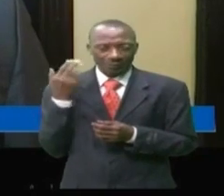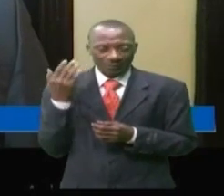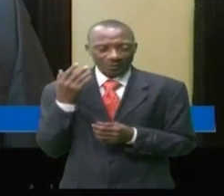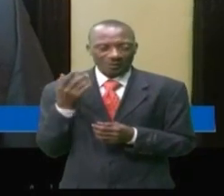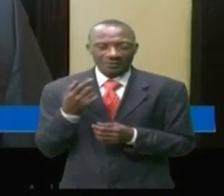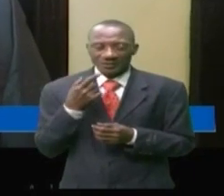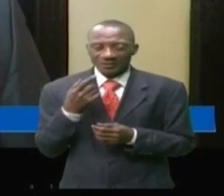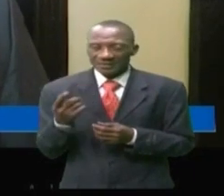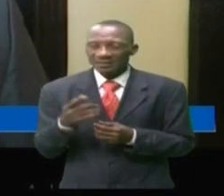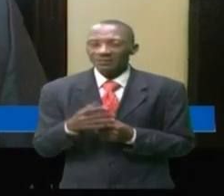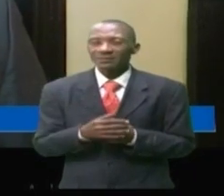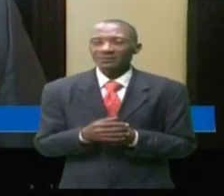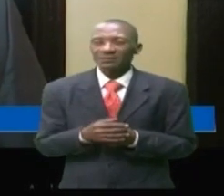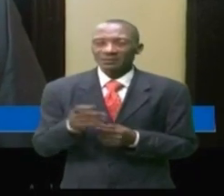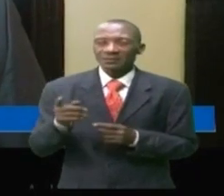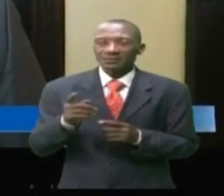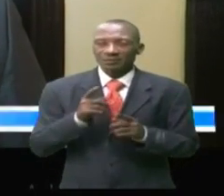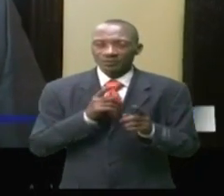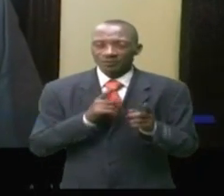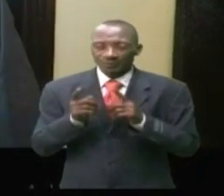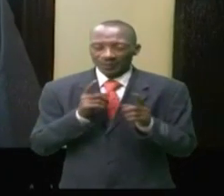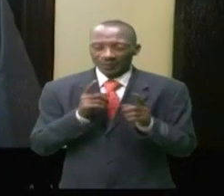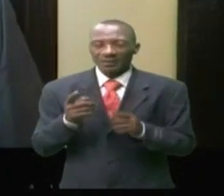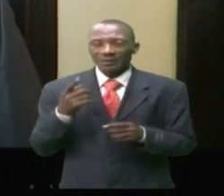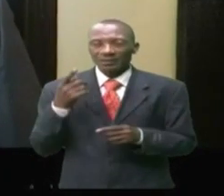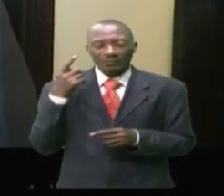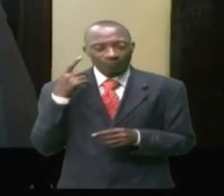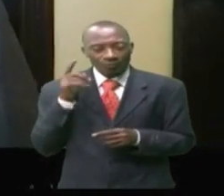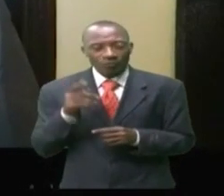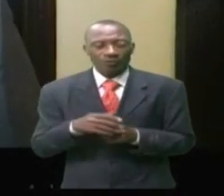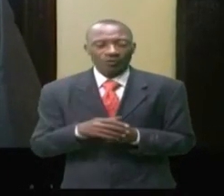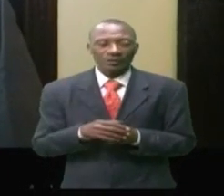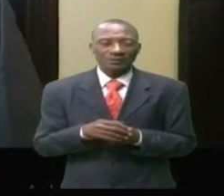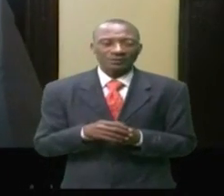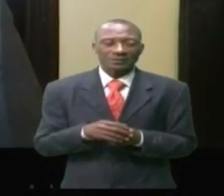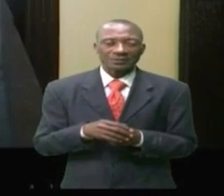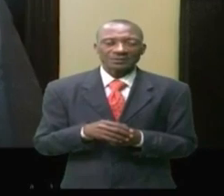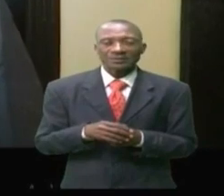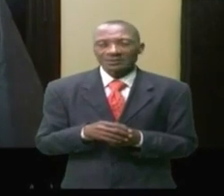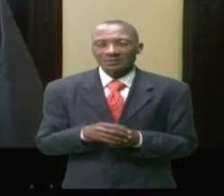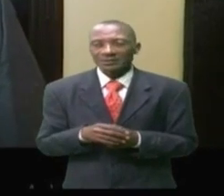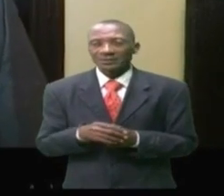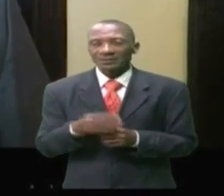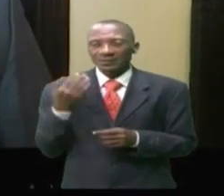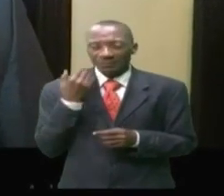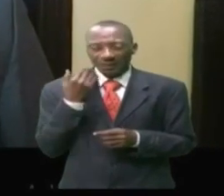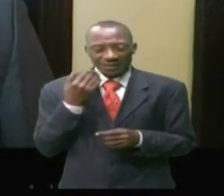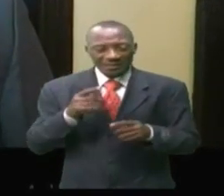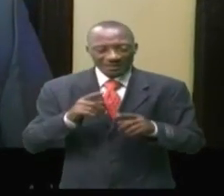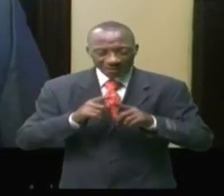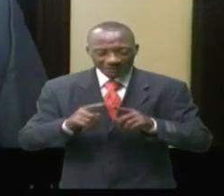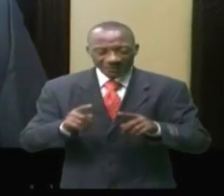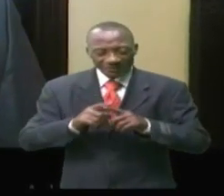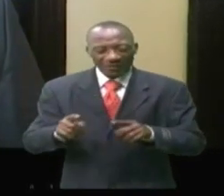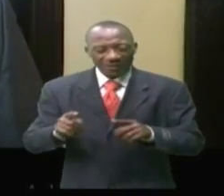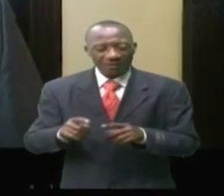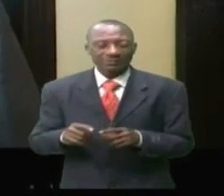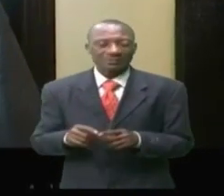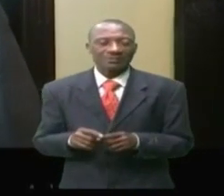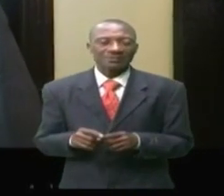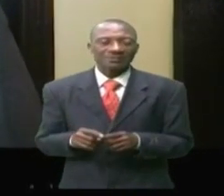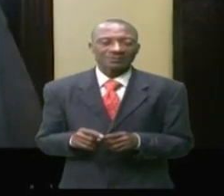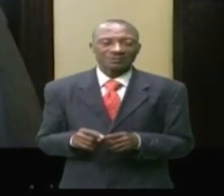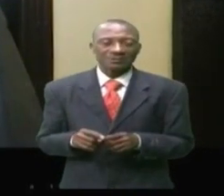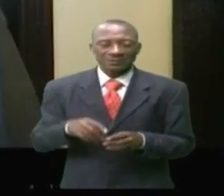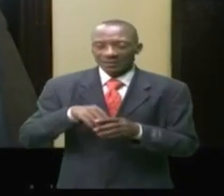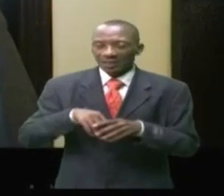Goma pour aller s'enquérir de la situation. C'est une situation qui nous préoccupe tous, c'est un caractère politique.